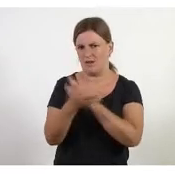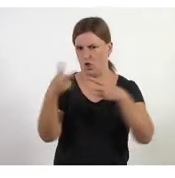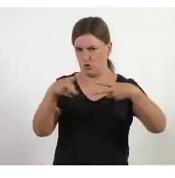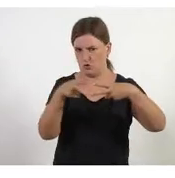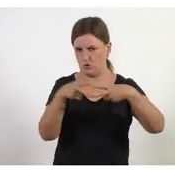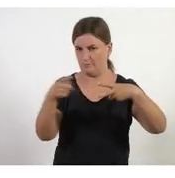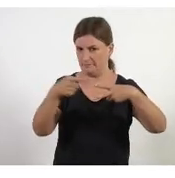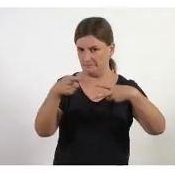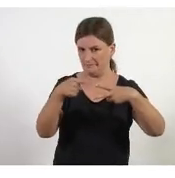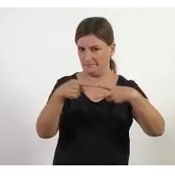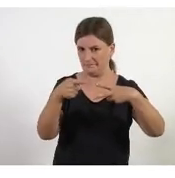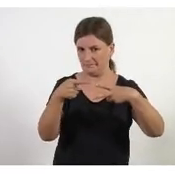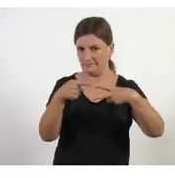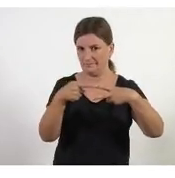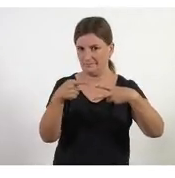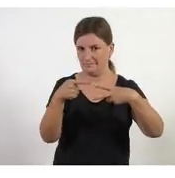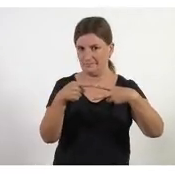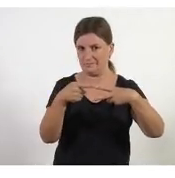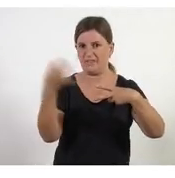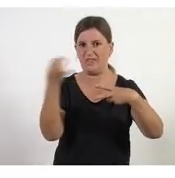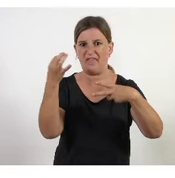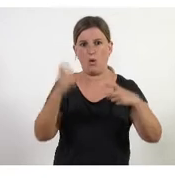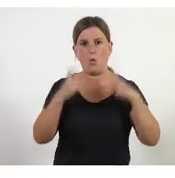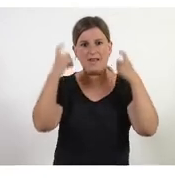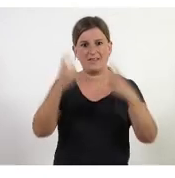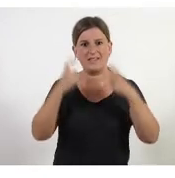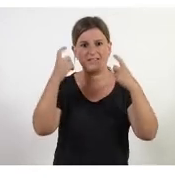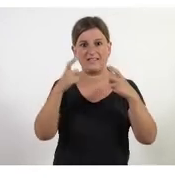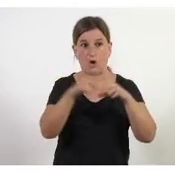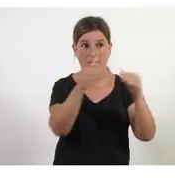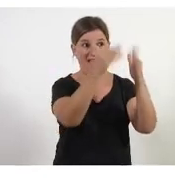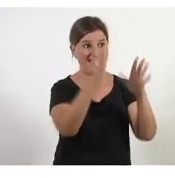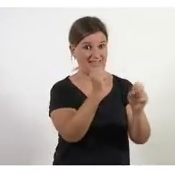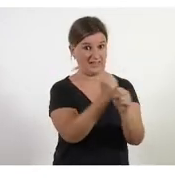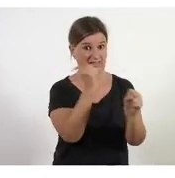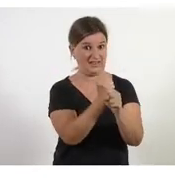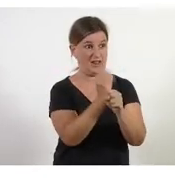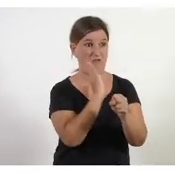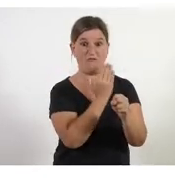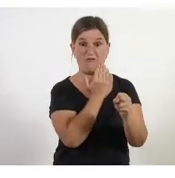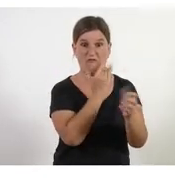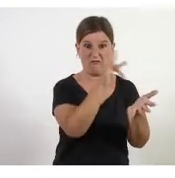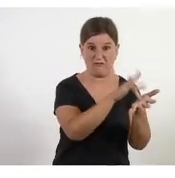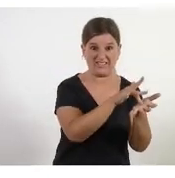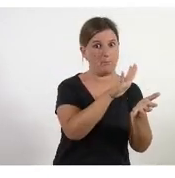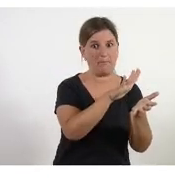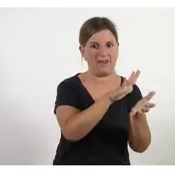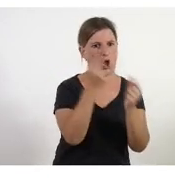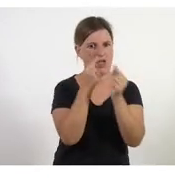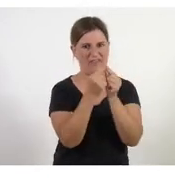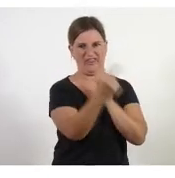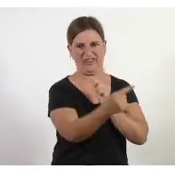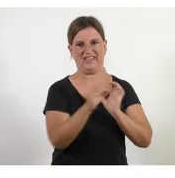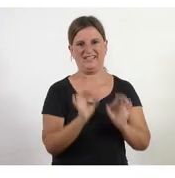Un és intentar fer el mateix que veníem fent a l'entitat en un entorn de teletreball. fer el mateix en